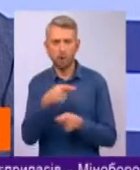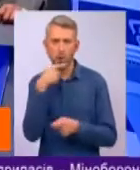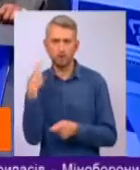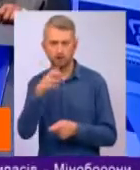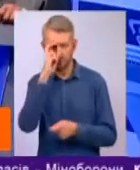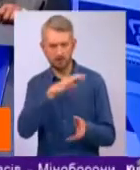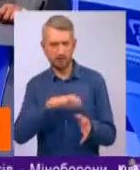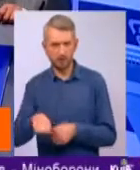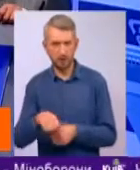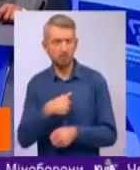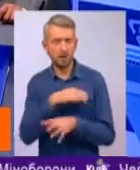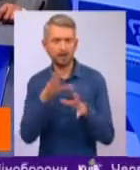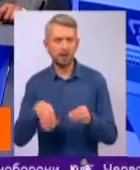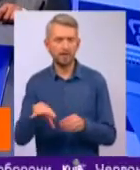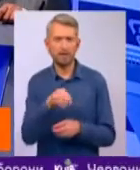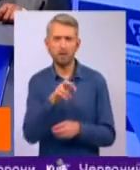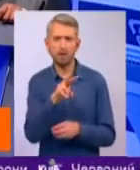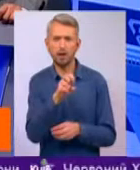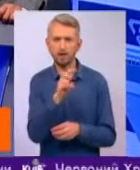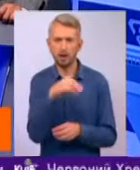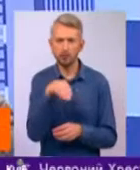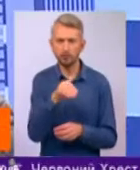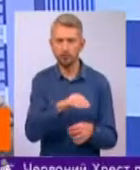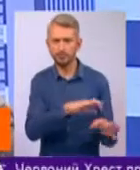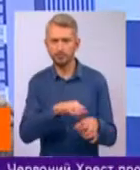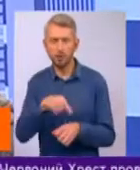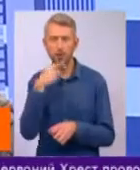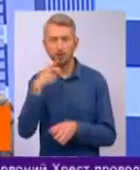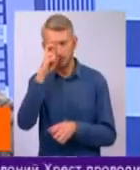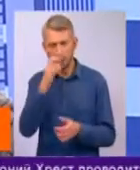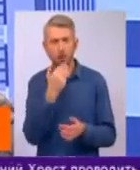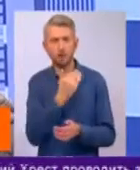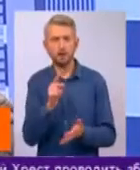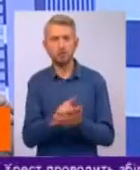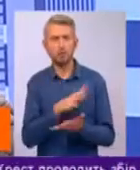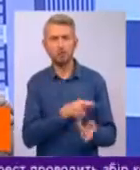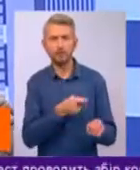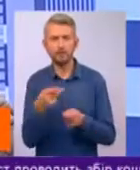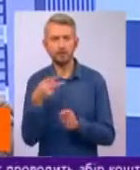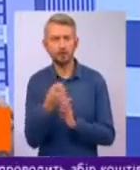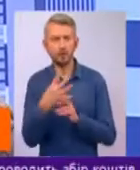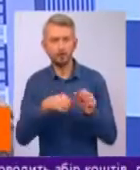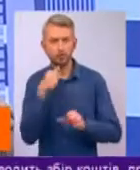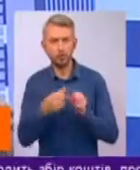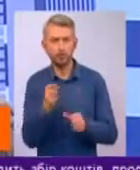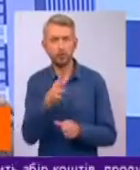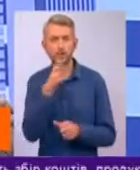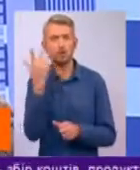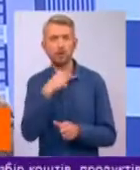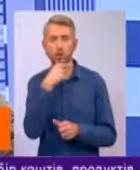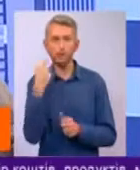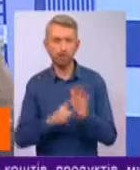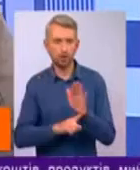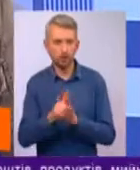Федерацію. Ми взагалі весь меланж вивозили в Російську Федерацію. Остання партія мала бути вивезена в 2014 році, той час, коли Росія